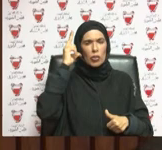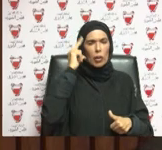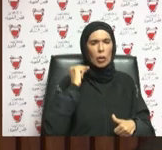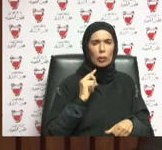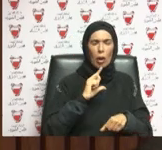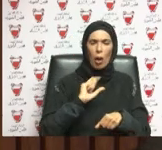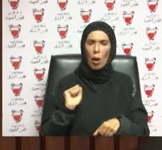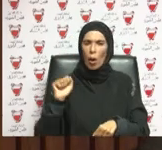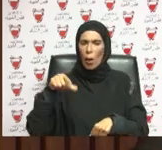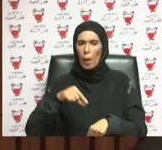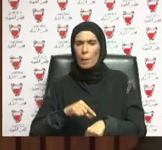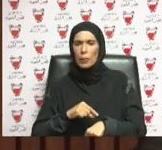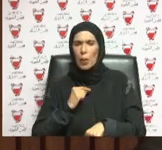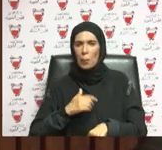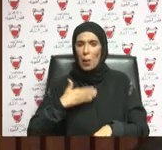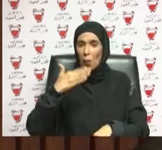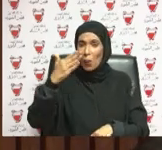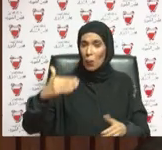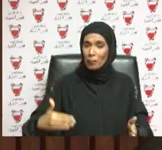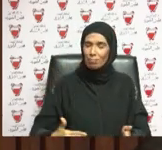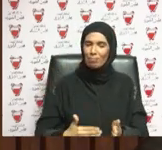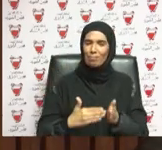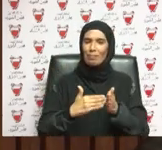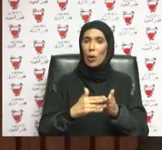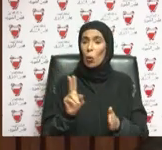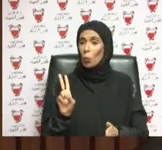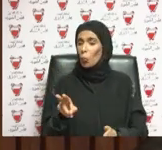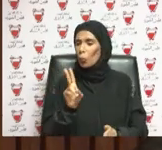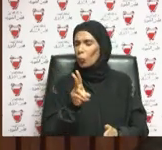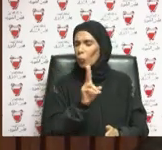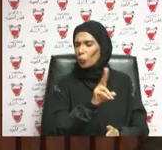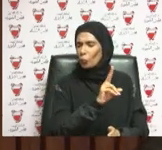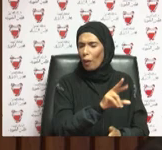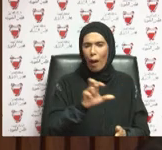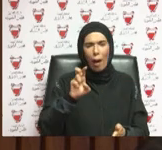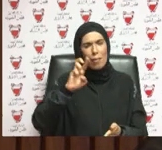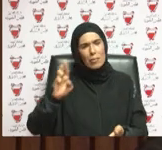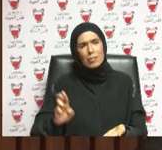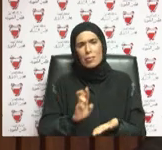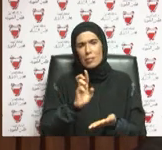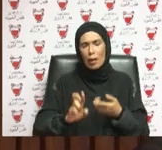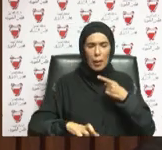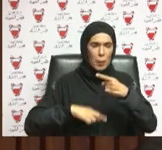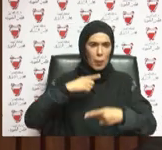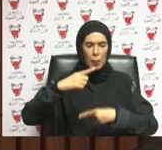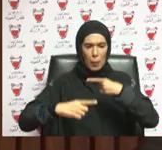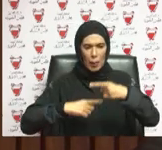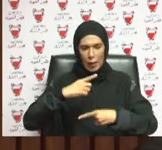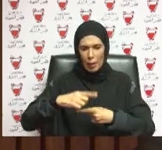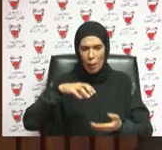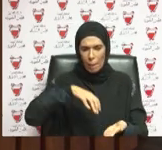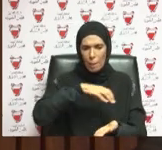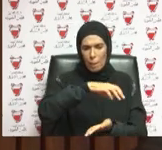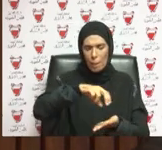المواطنين وتحقيق تطلعاتهم وتفقد أحوالهم عبر زياراته المستمرة للمناطق